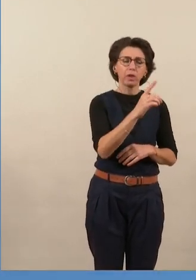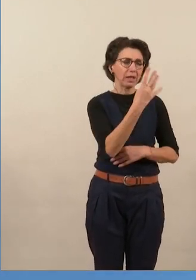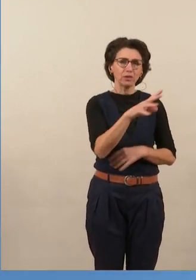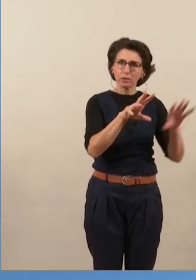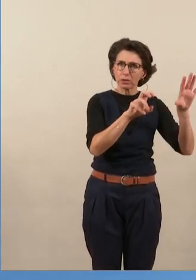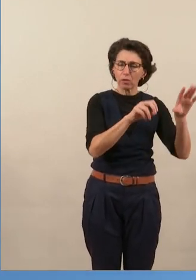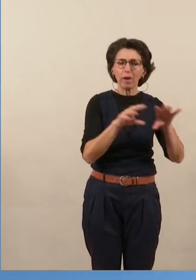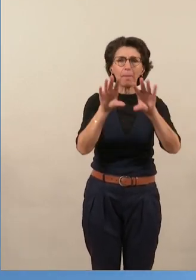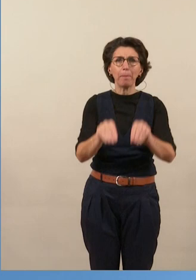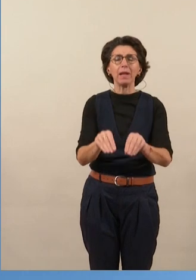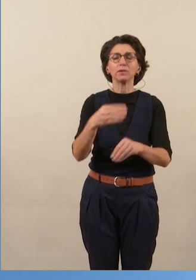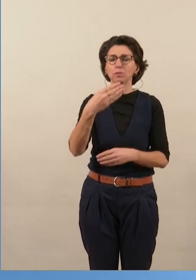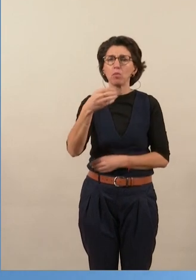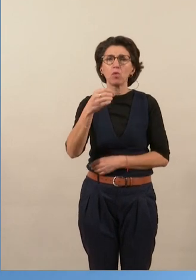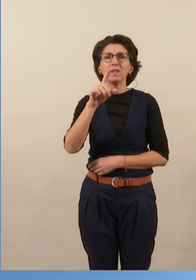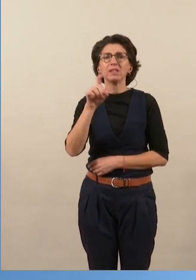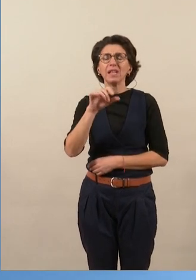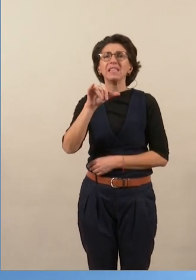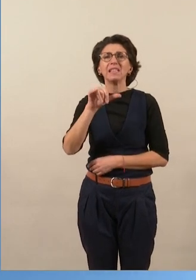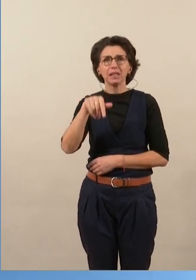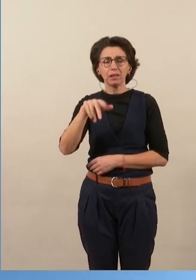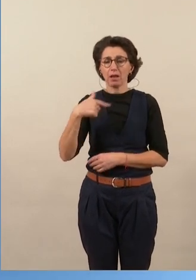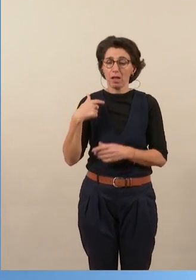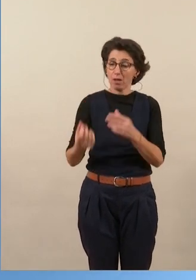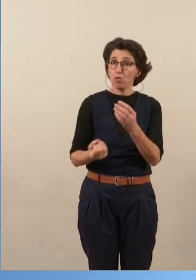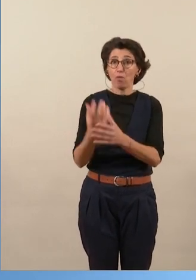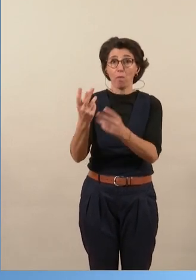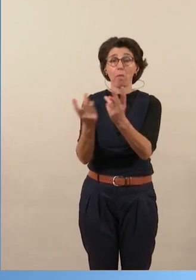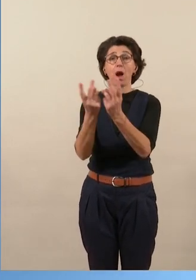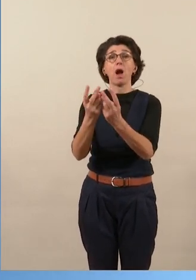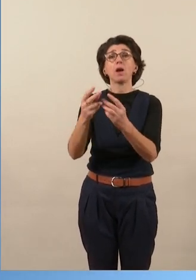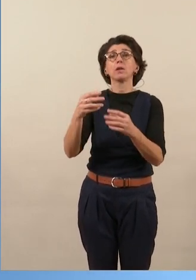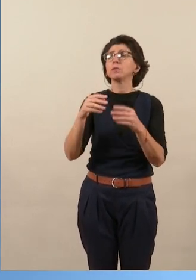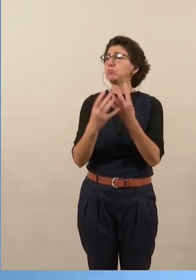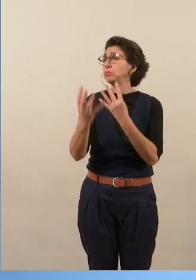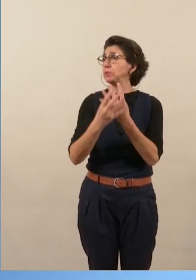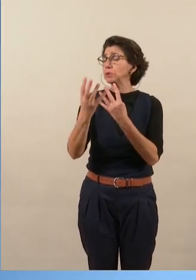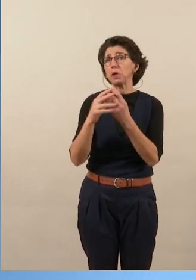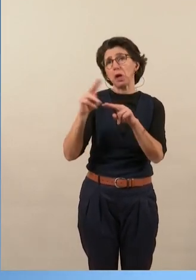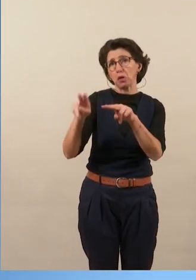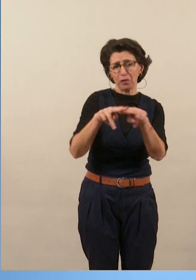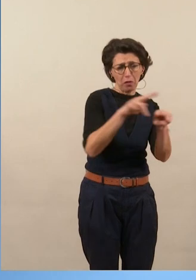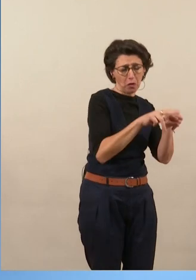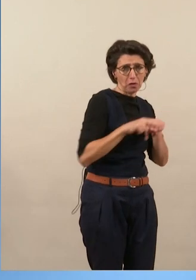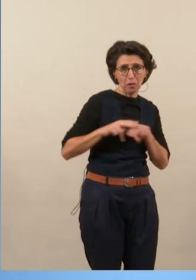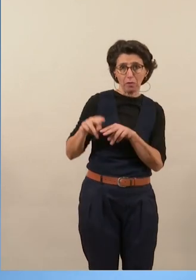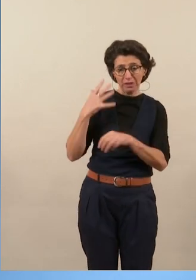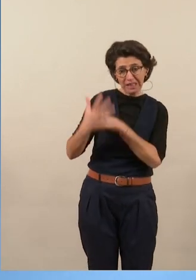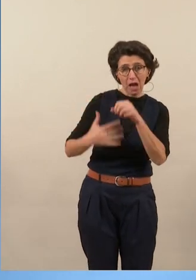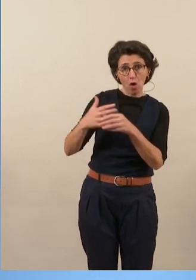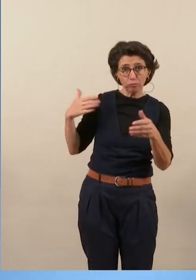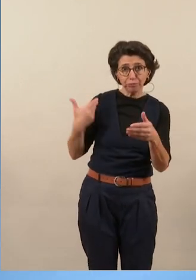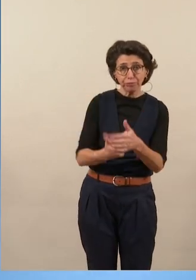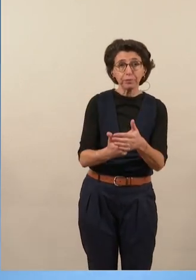récemment doubl mon et rénovation du du parc de la prairie et qui ont ça rythmé là les travaux ces 5 dernières années les